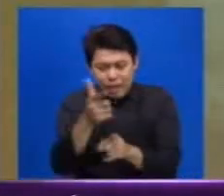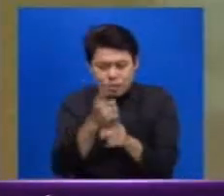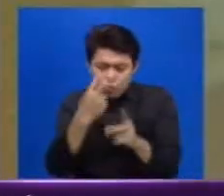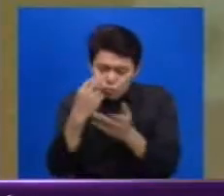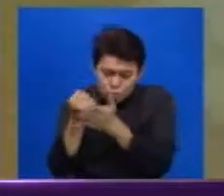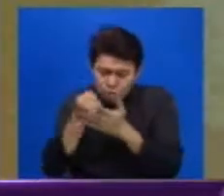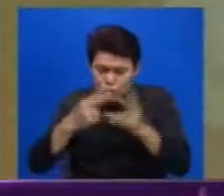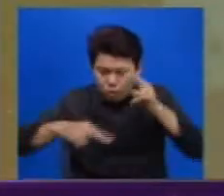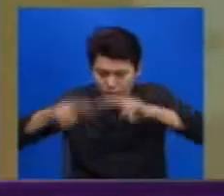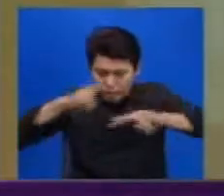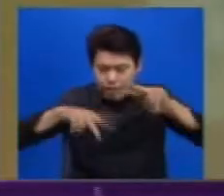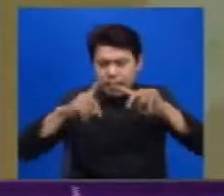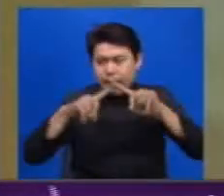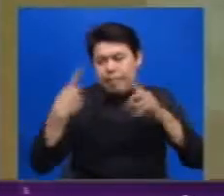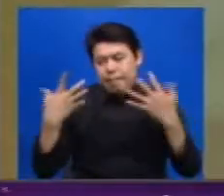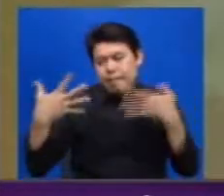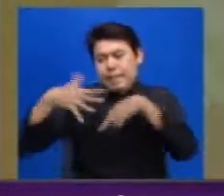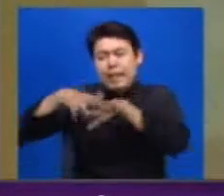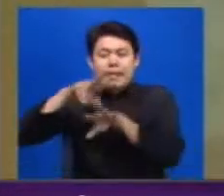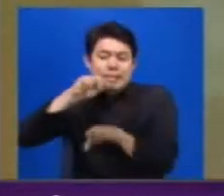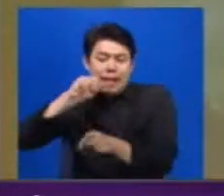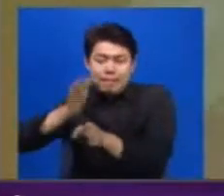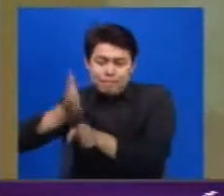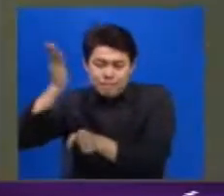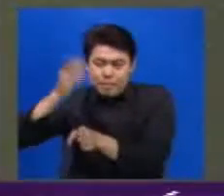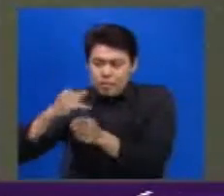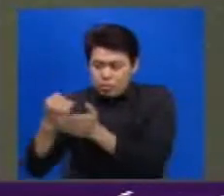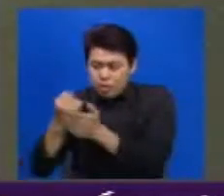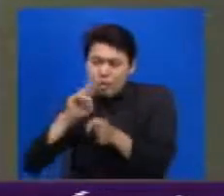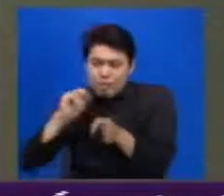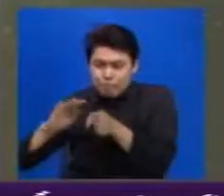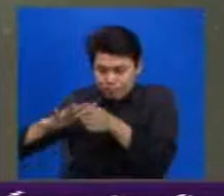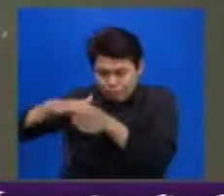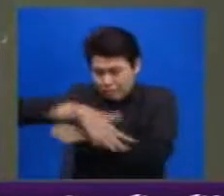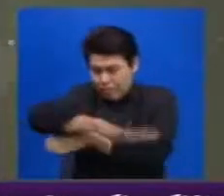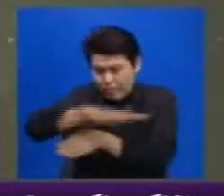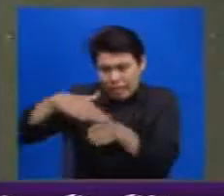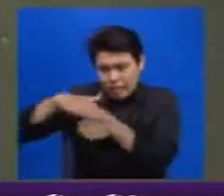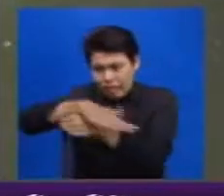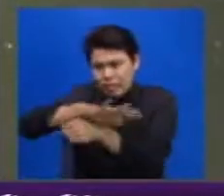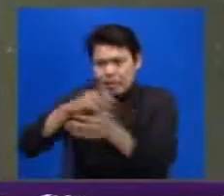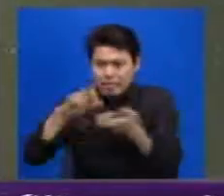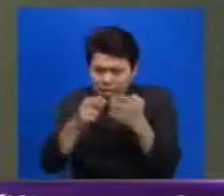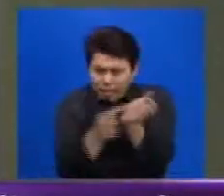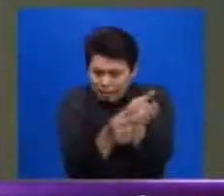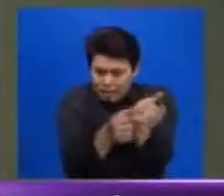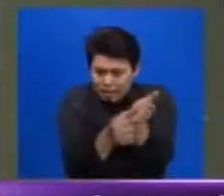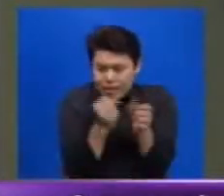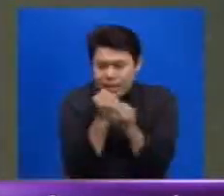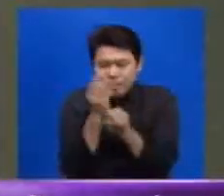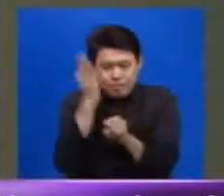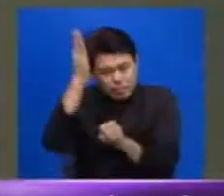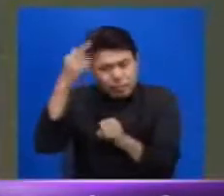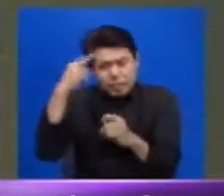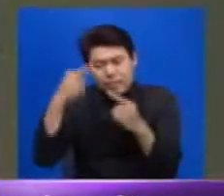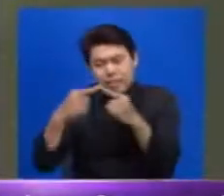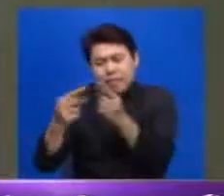และประสานไปยังเขินน้ำอุ่นให้ปล่อยน้ำช่วยเหลือชั่วคราวพร้อมหาแนวทางแก้ไขปัญหาในระยะยาว